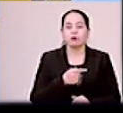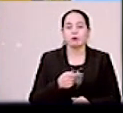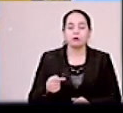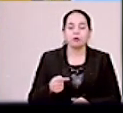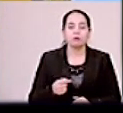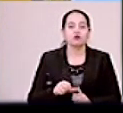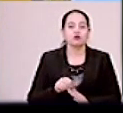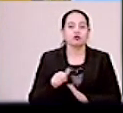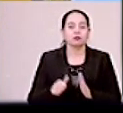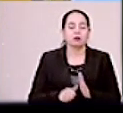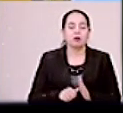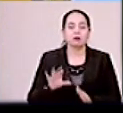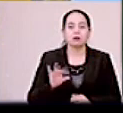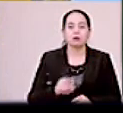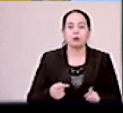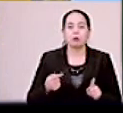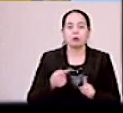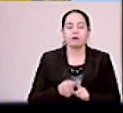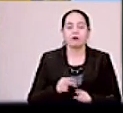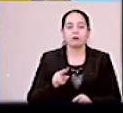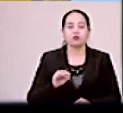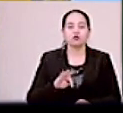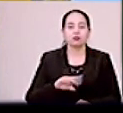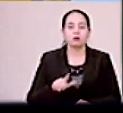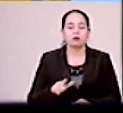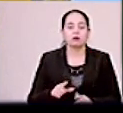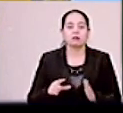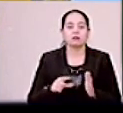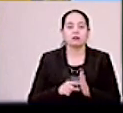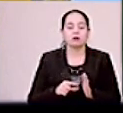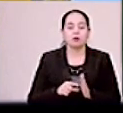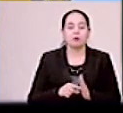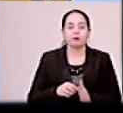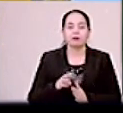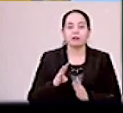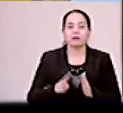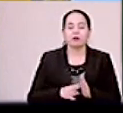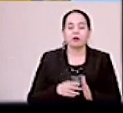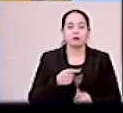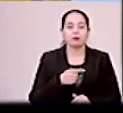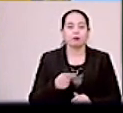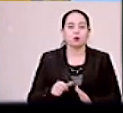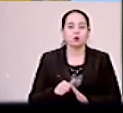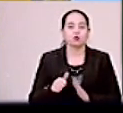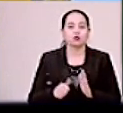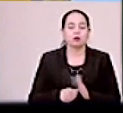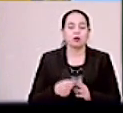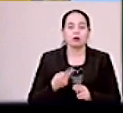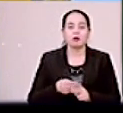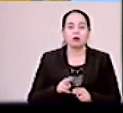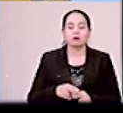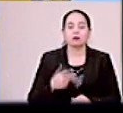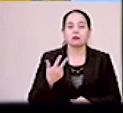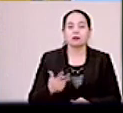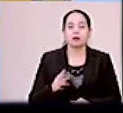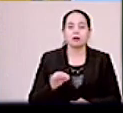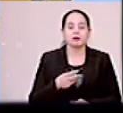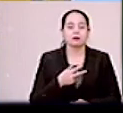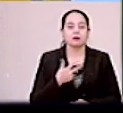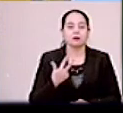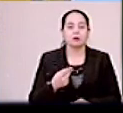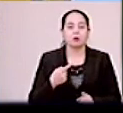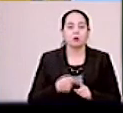числитель 16 и прибавляем числитель 7. 19 минус 16 – это 3, и 3